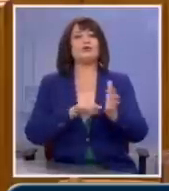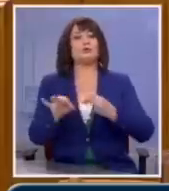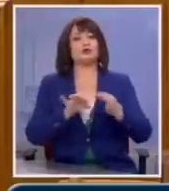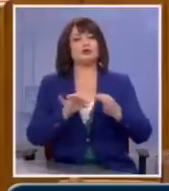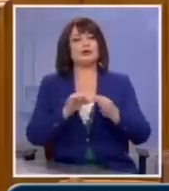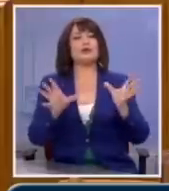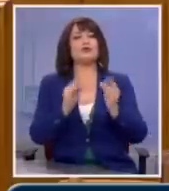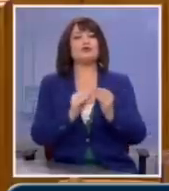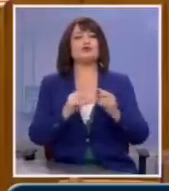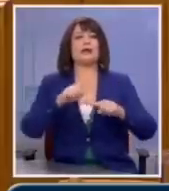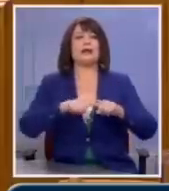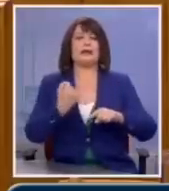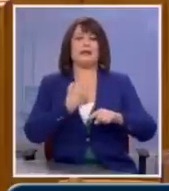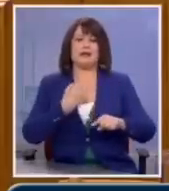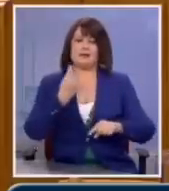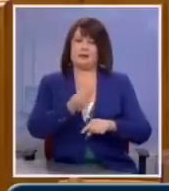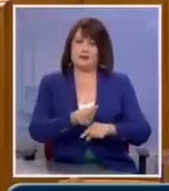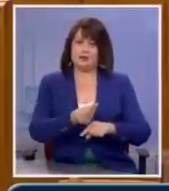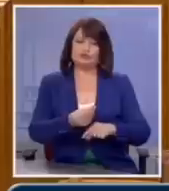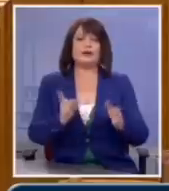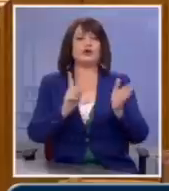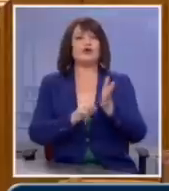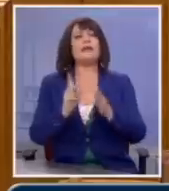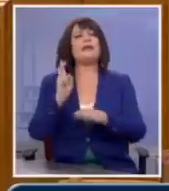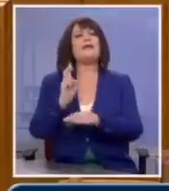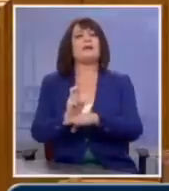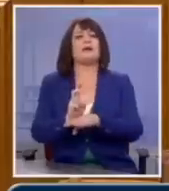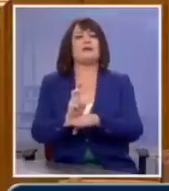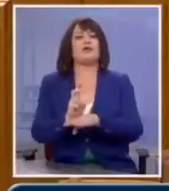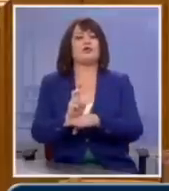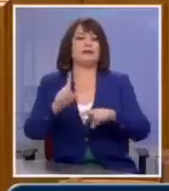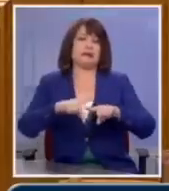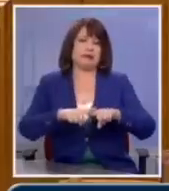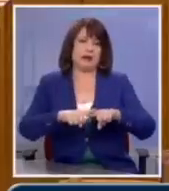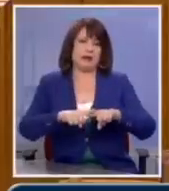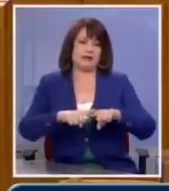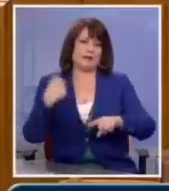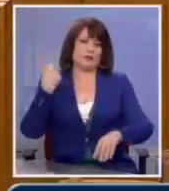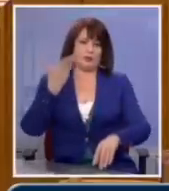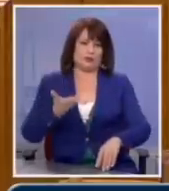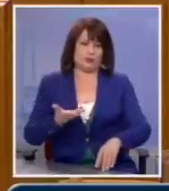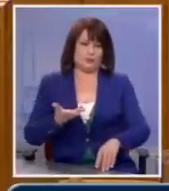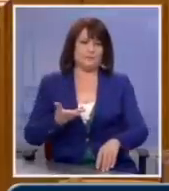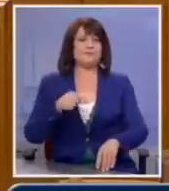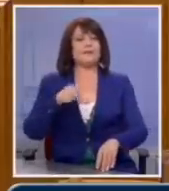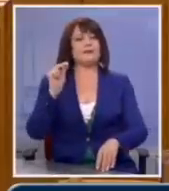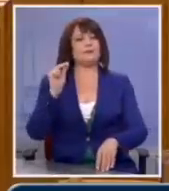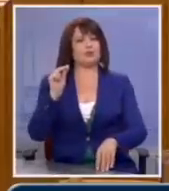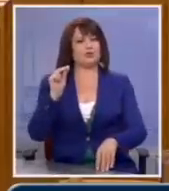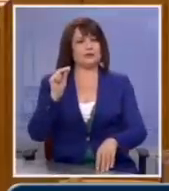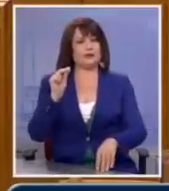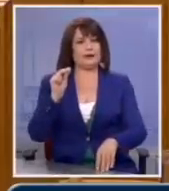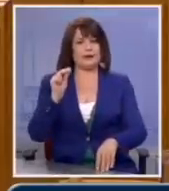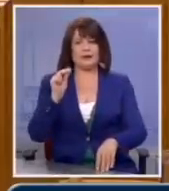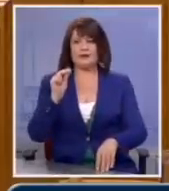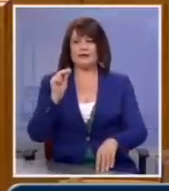νομοσχέδιο για την ηθαγένεια αποτελούσε μια νομική εκκρεμότητα για το κράτος, αποτελούσε υπόσχεση